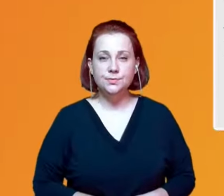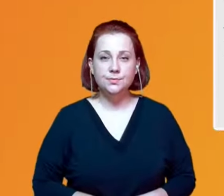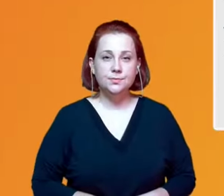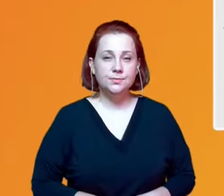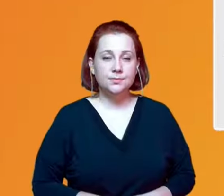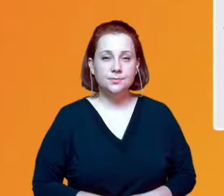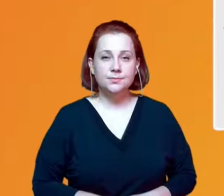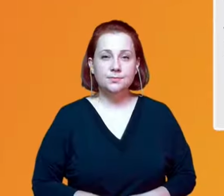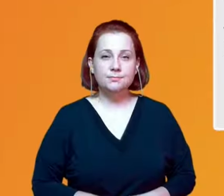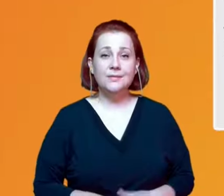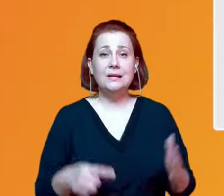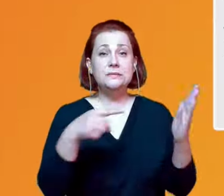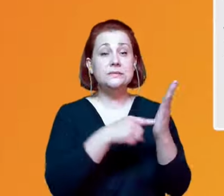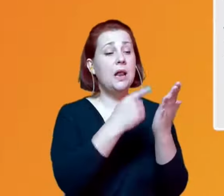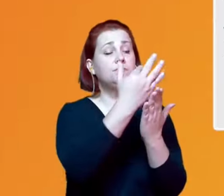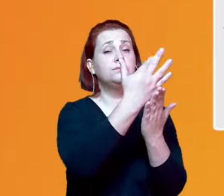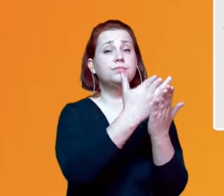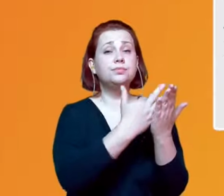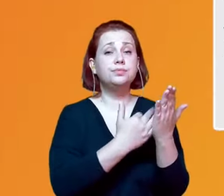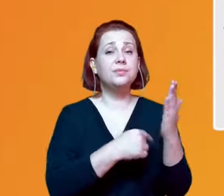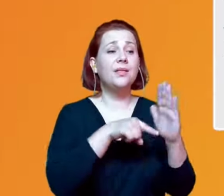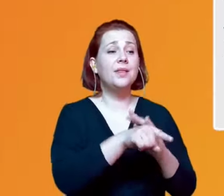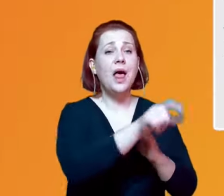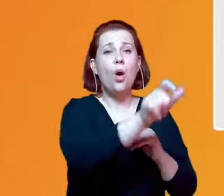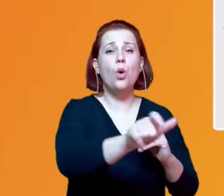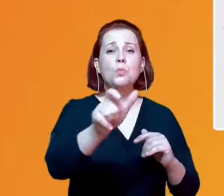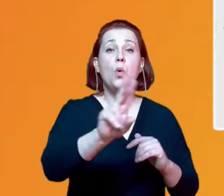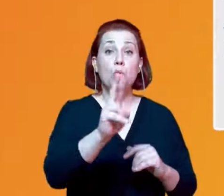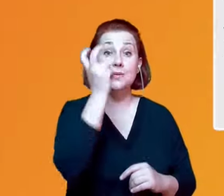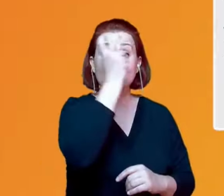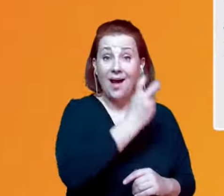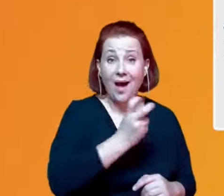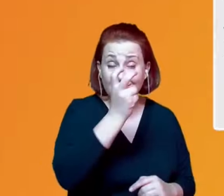dla interesariuszy powinny